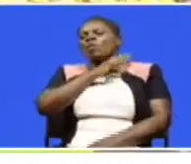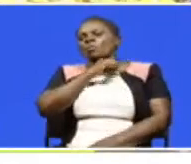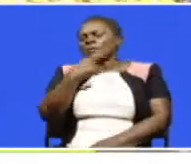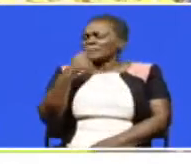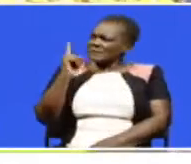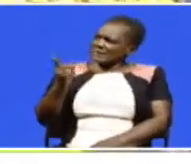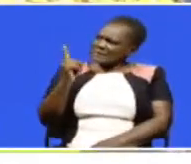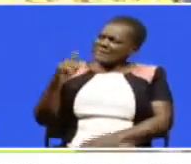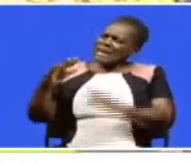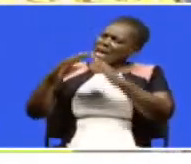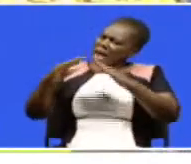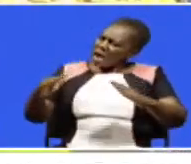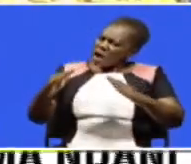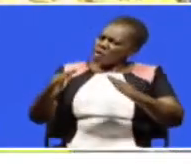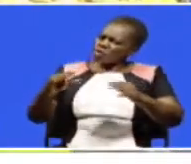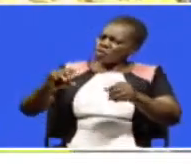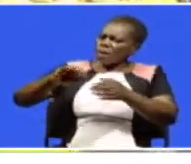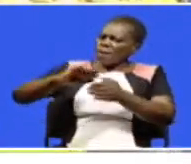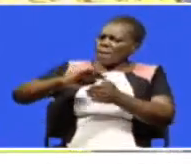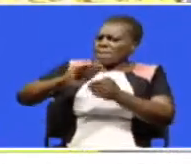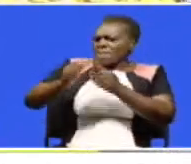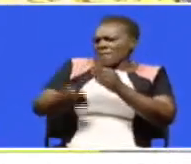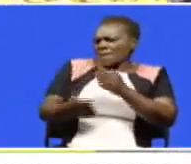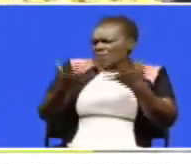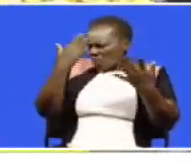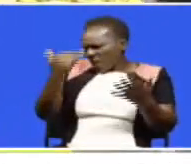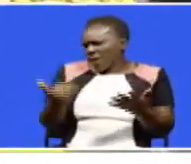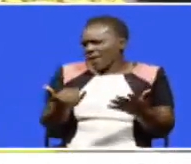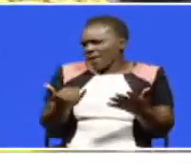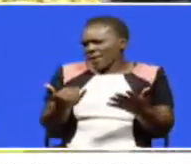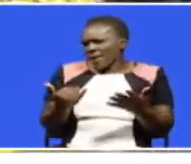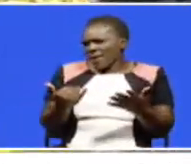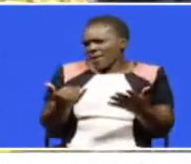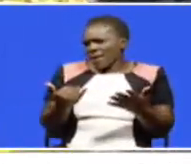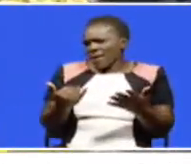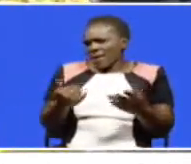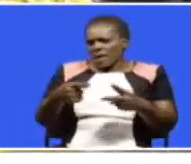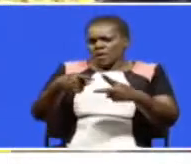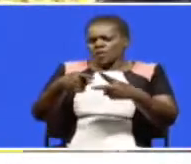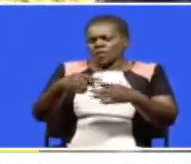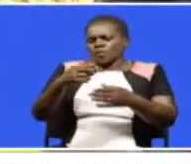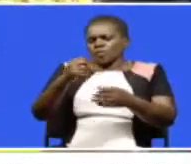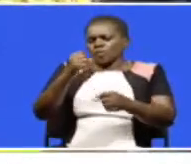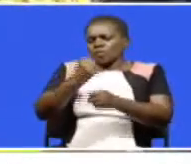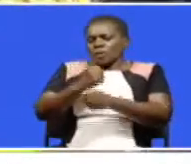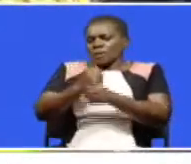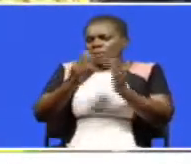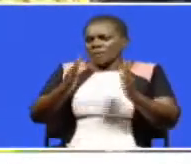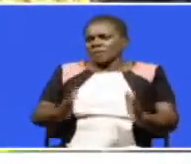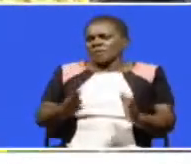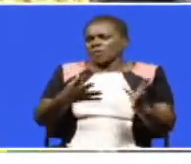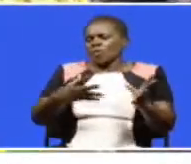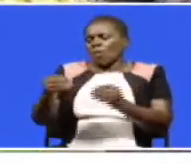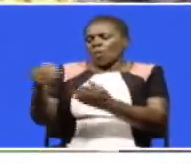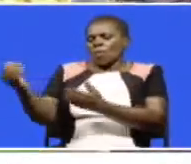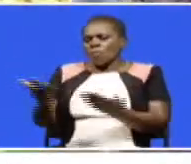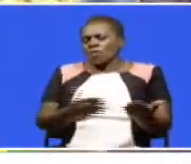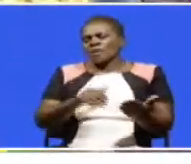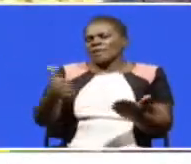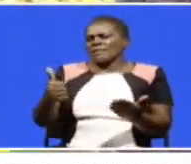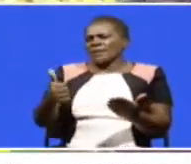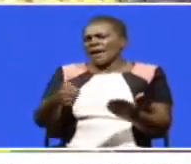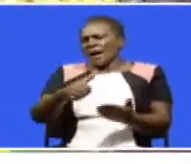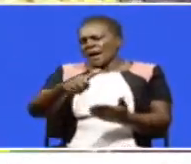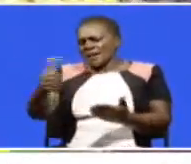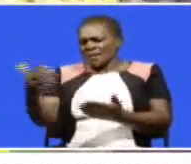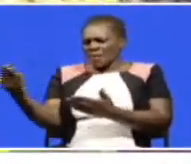wakaanza kusema hii nyumba imeinama na kwa nini hii nyumba imeinama. Lakini mbali hata mafundi walikuwa hapo, fundi akatolewa yule alikuwa hapo na akaletwa mwingine. Huo